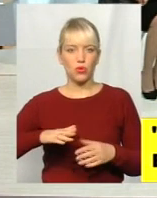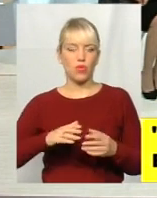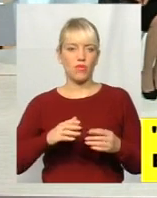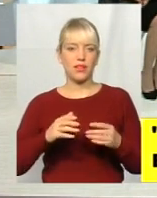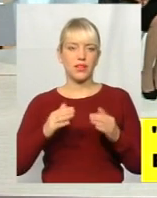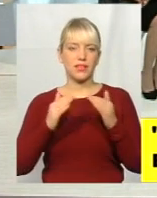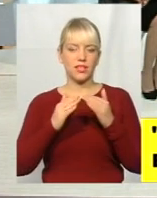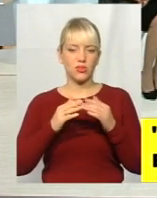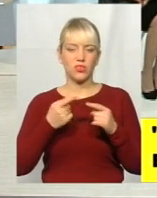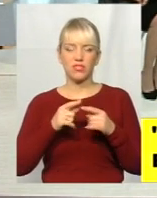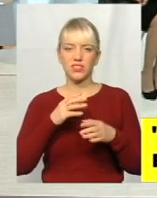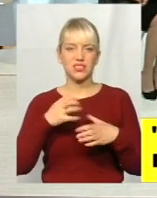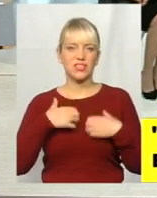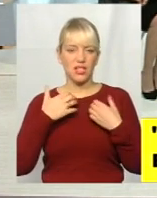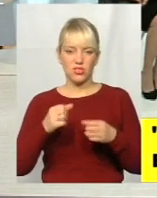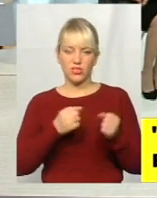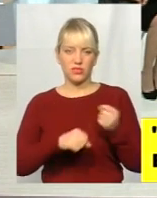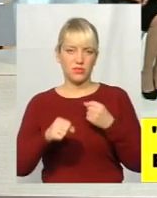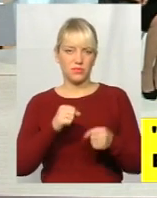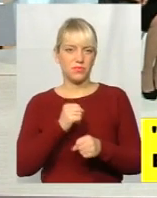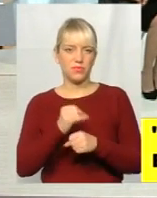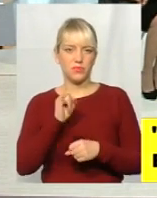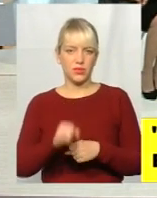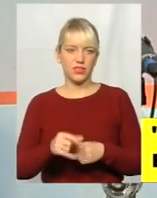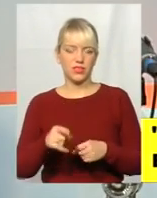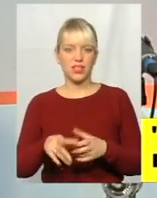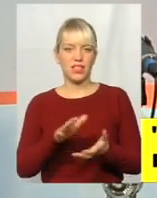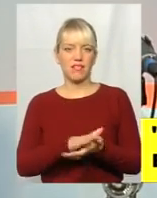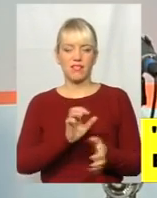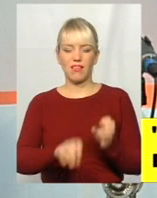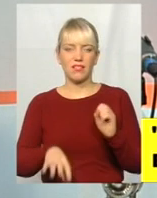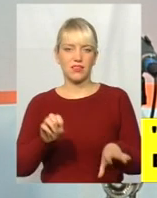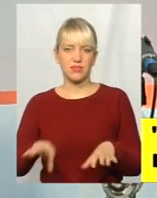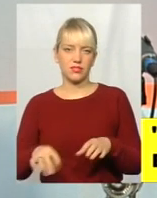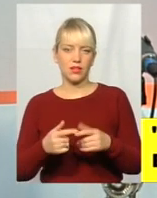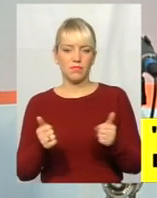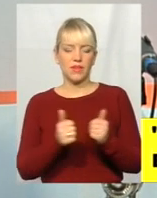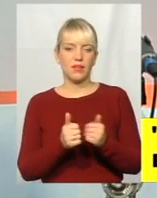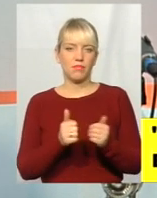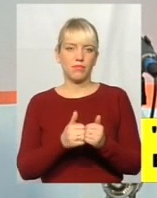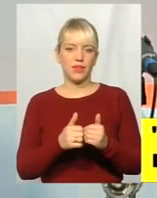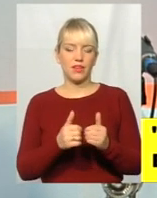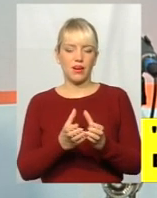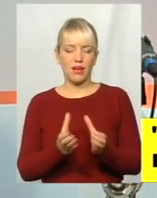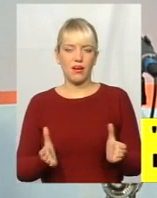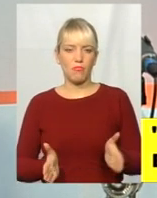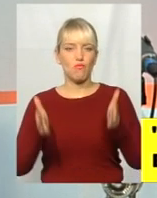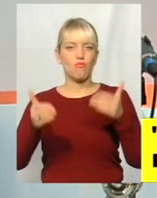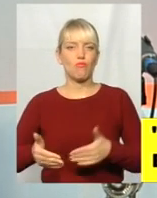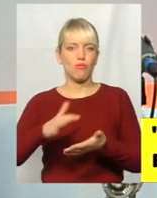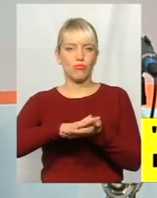Жителі зверталися вже реакції ніякої. За мусором, біля мусорників там взагалі, напевно, нічого